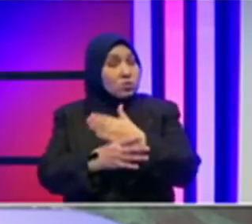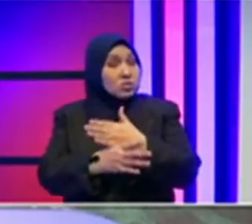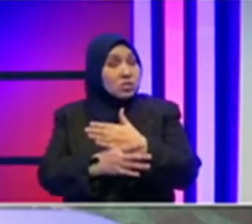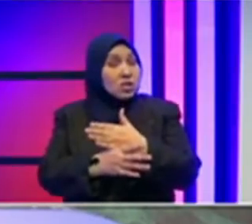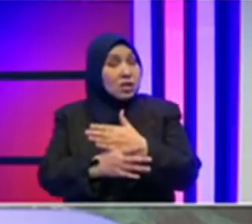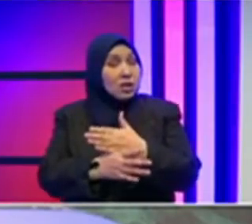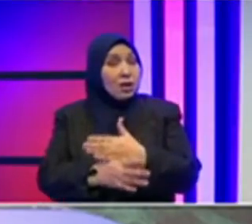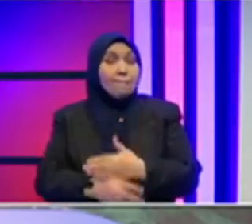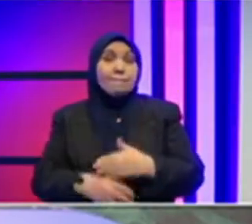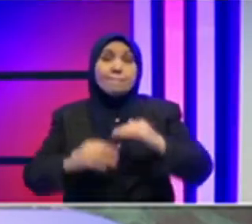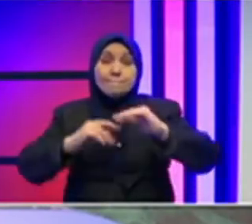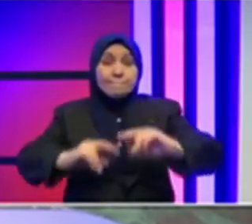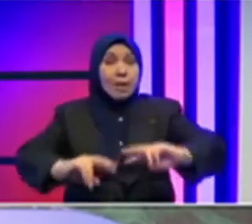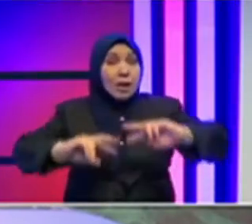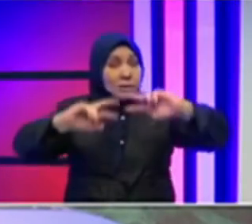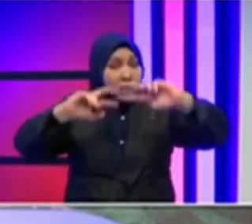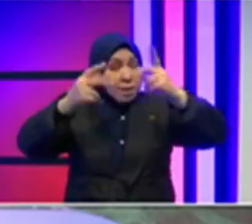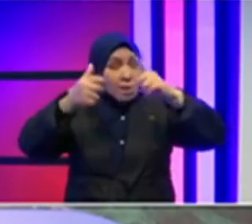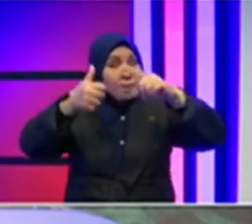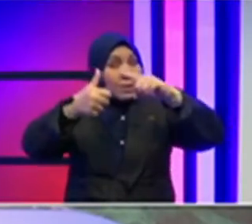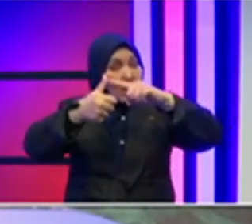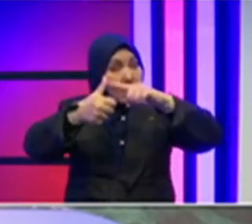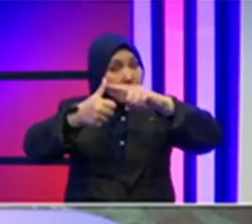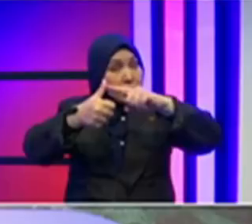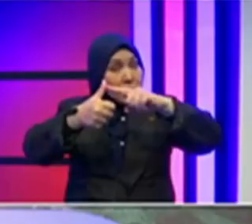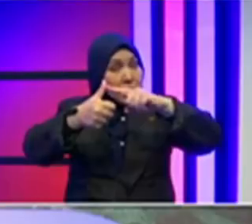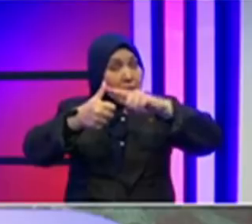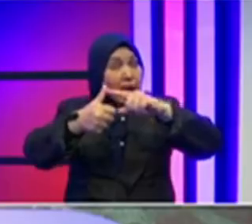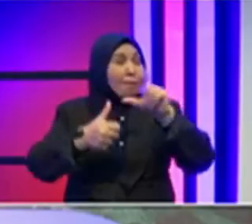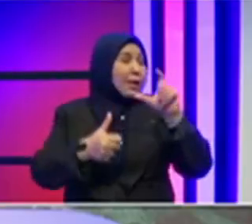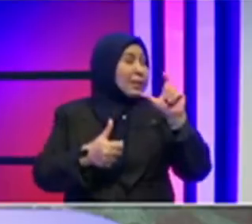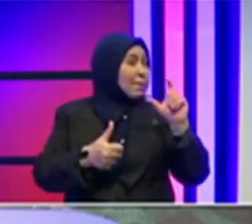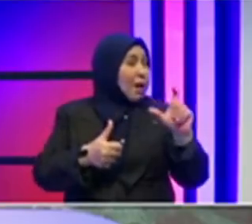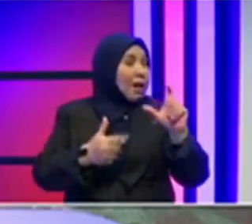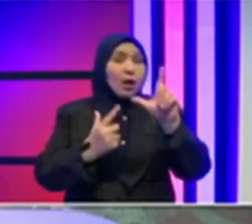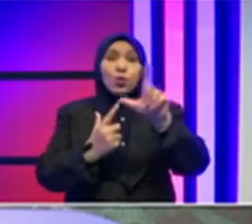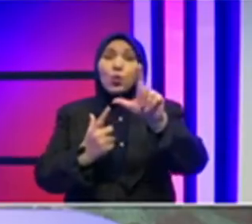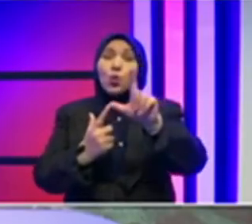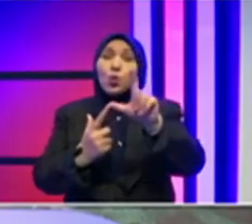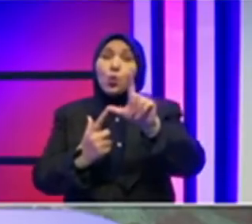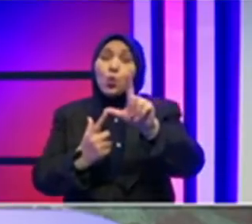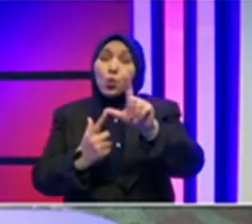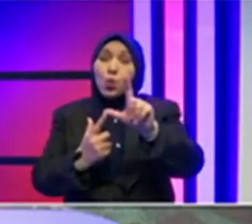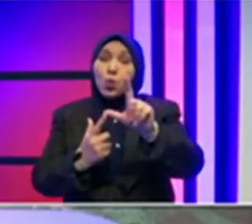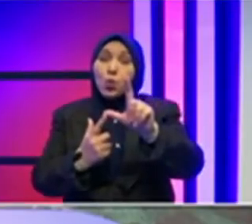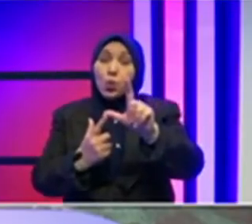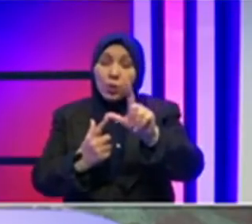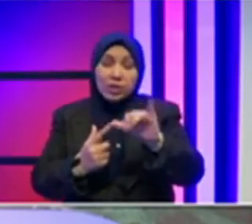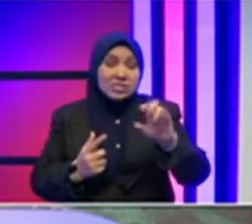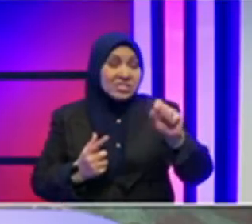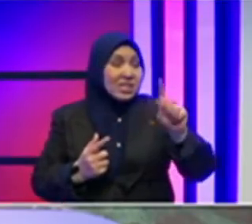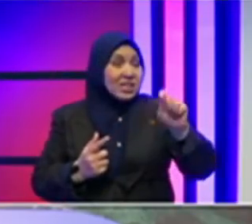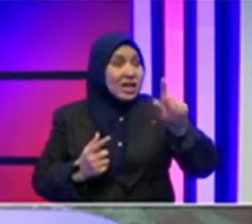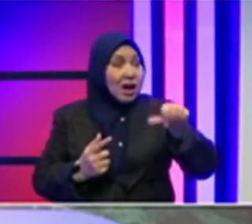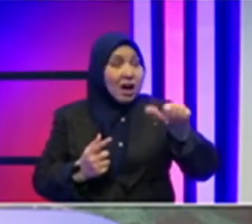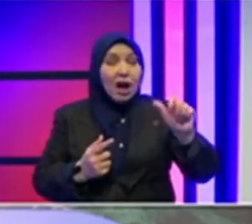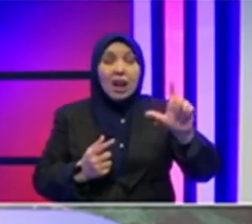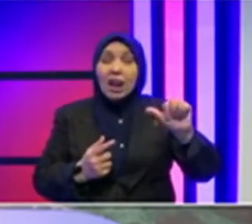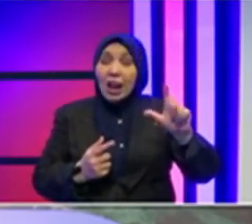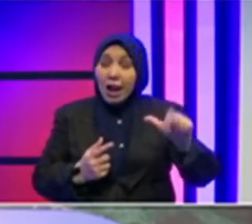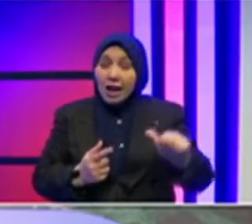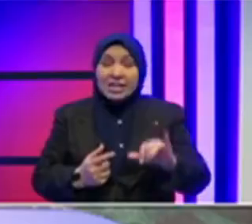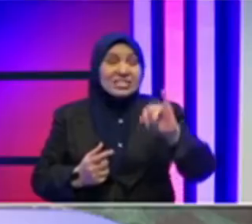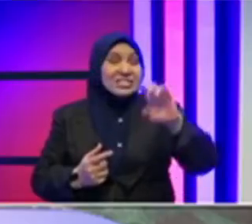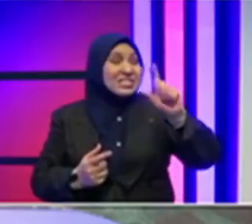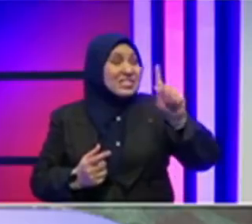ataupun martabat, tingkatan yang pertama dalam tahap ketebalan huruf-huruf mufakhamah ataupun isti'la, iaitulah huruf isti'la